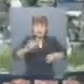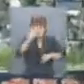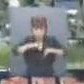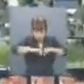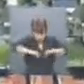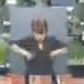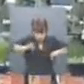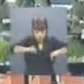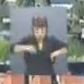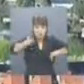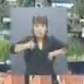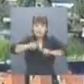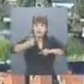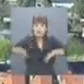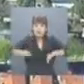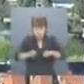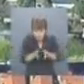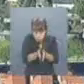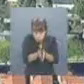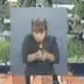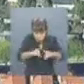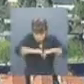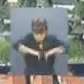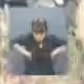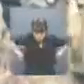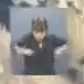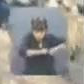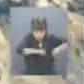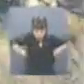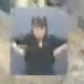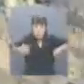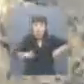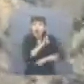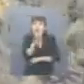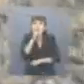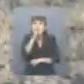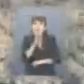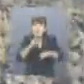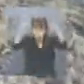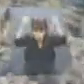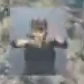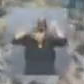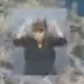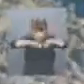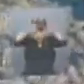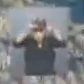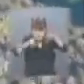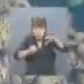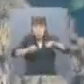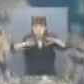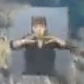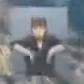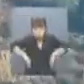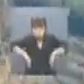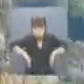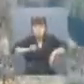าและรอยแยกได้ขยายตัวกว้างขึ้นเรื่อยๆและวันอาทิตย์ที่ผ่านมามีฝนตกอย่างหนักทำให้ถนนสุดตัวเป็นทางยาว